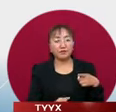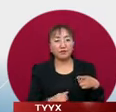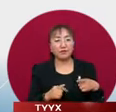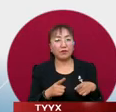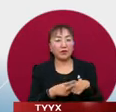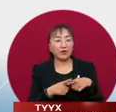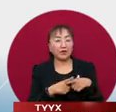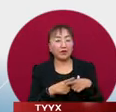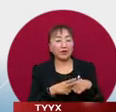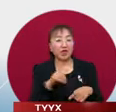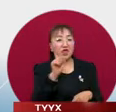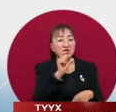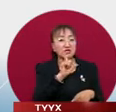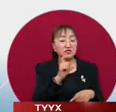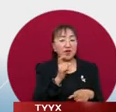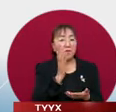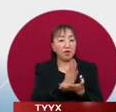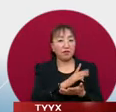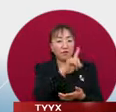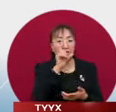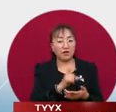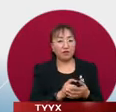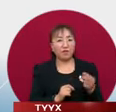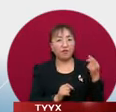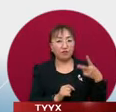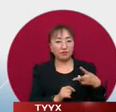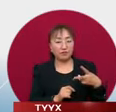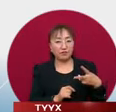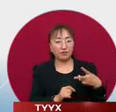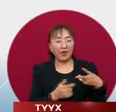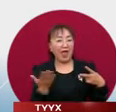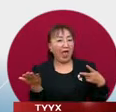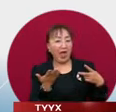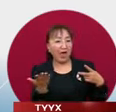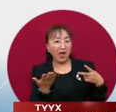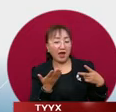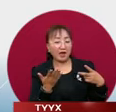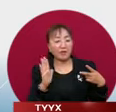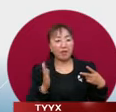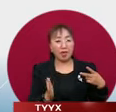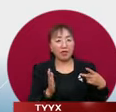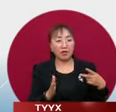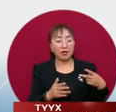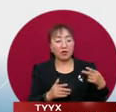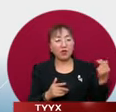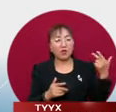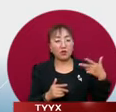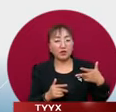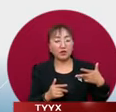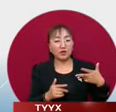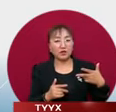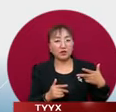нь хизээ оршин тогтнож байсан бэ? За, хоёр дахь асуулт маань эртний Грек хаан байрладаг вэ? Гурав дахь асуулт